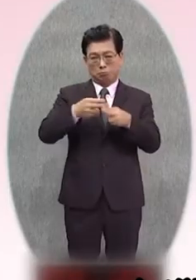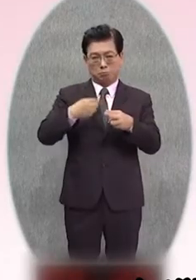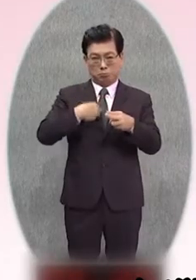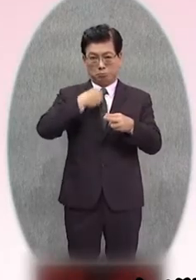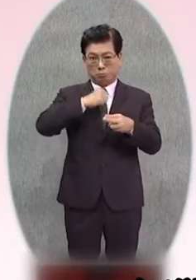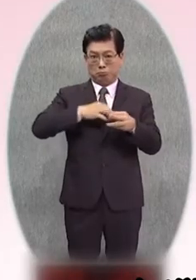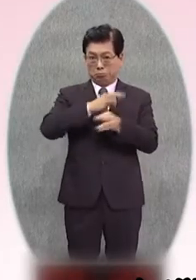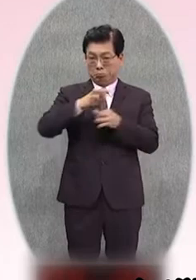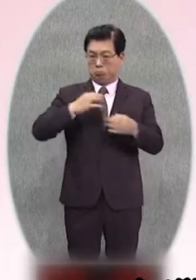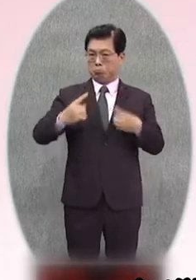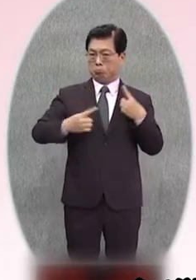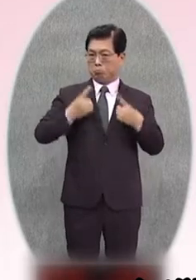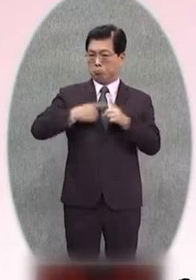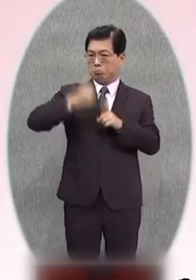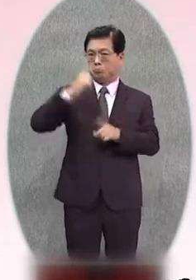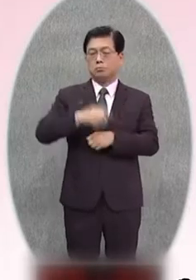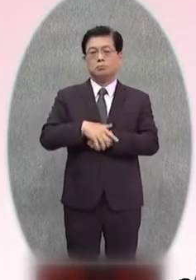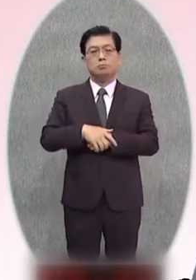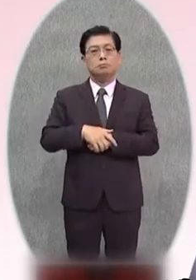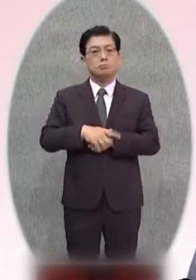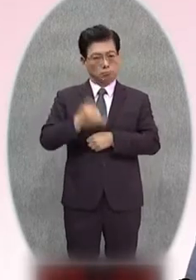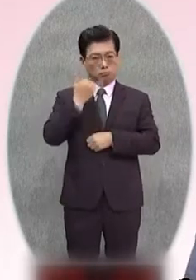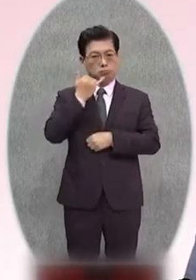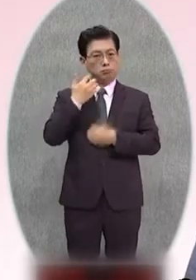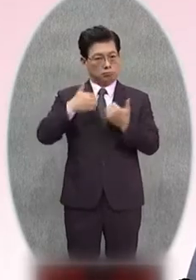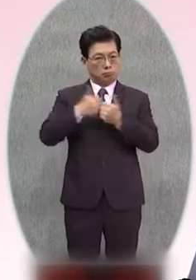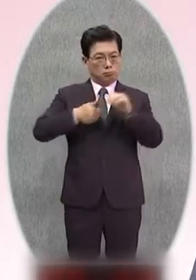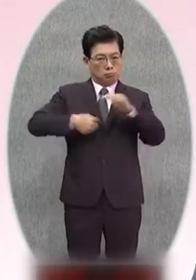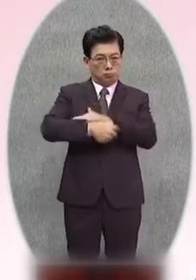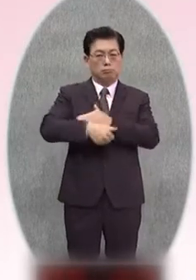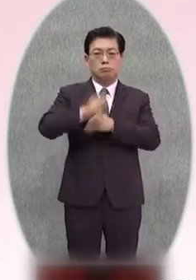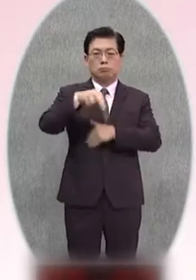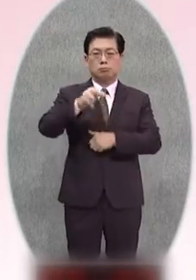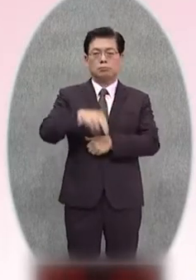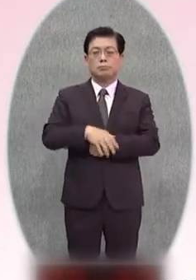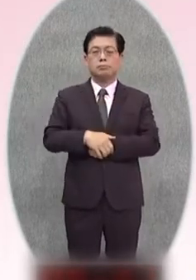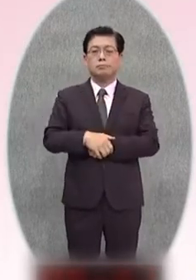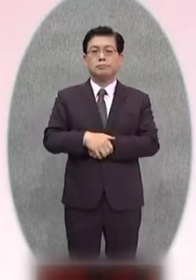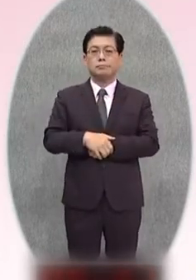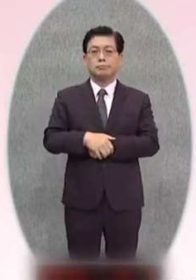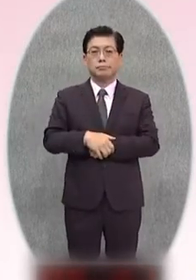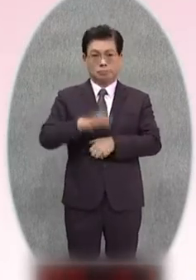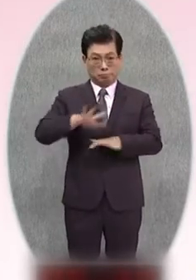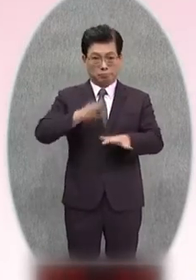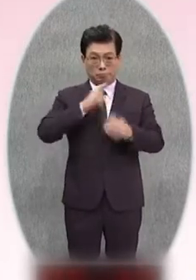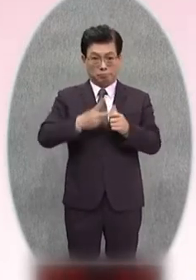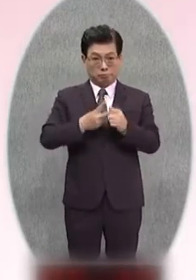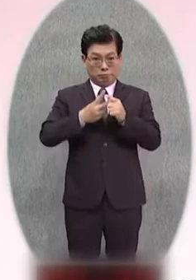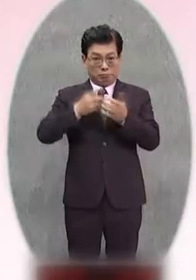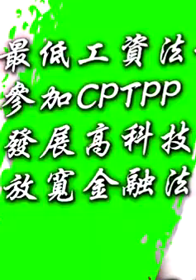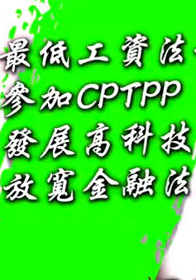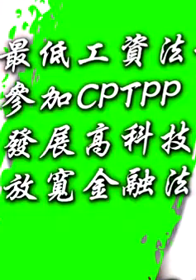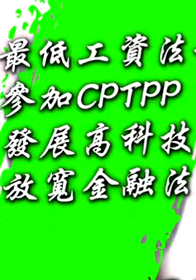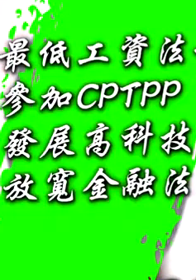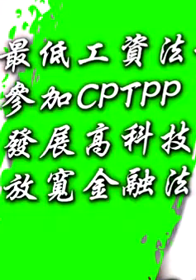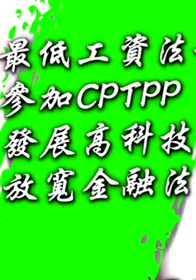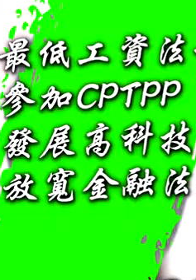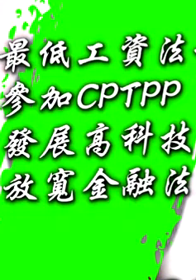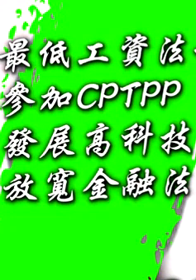台湾经济自由化的程度，我们是有机会参加 CPTPP 的第二轮的谈判。